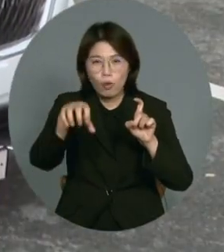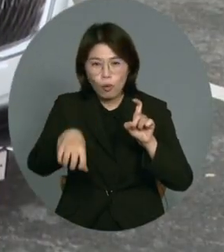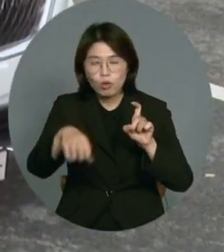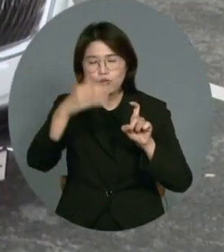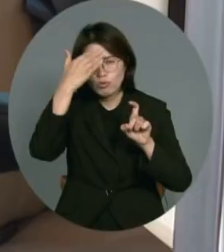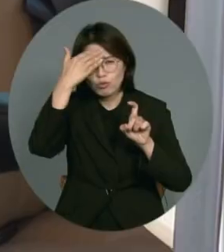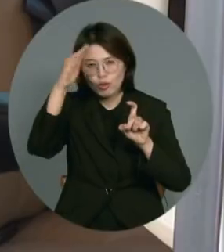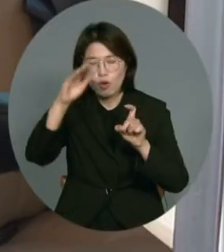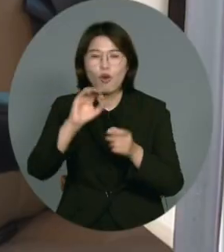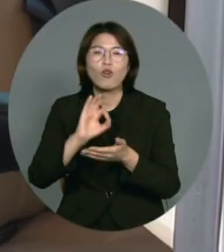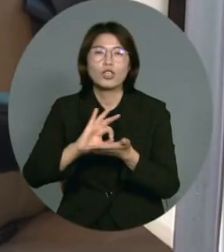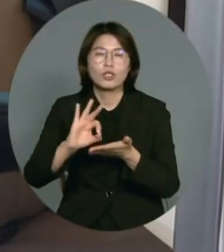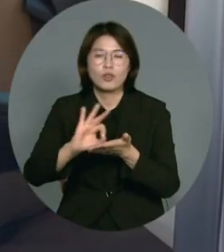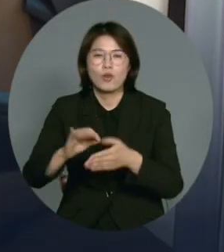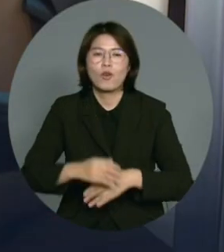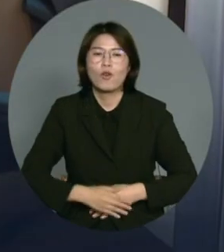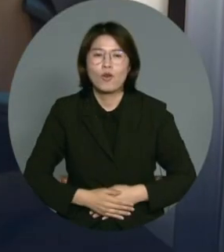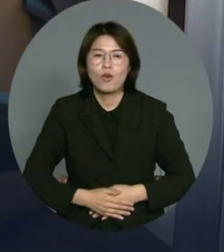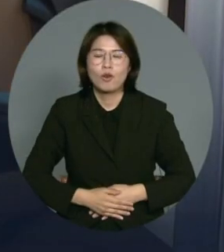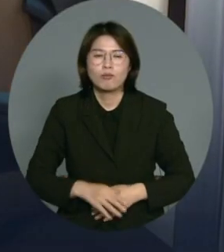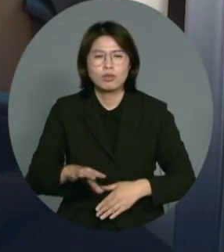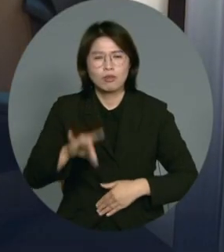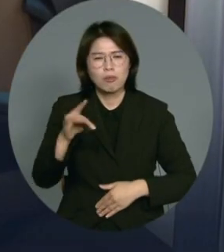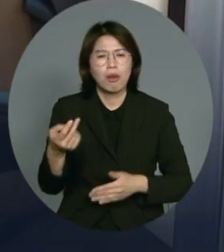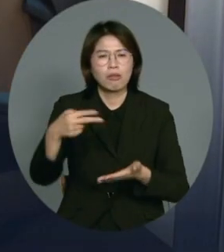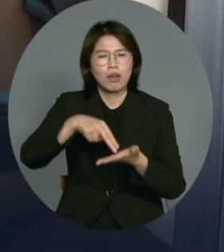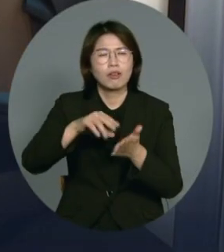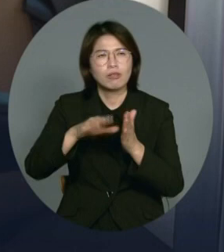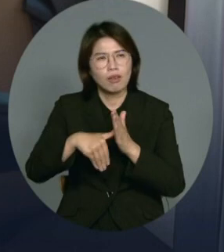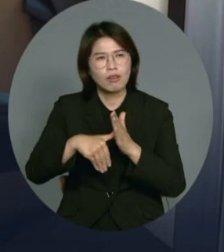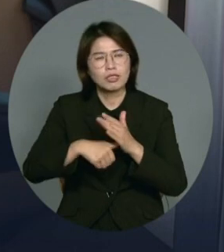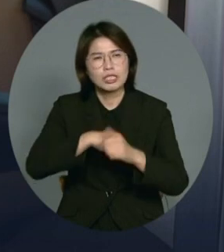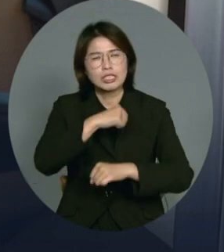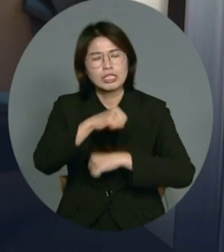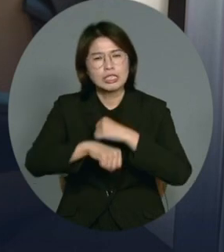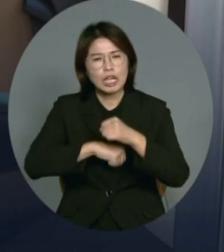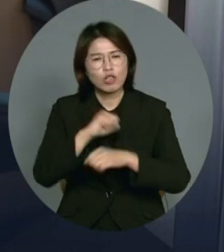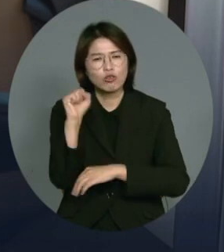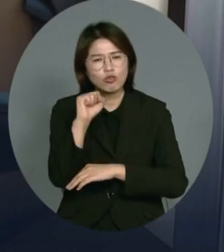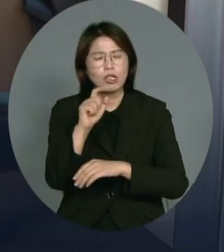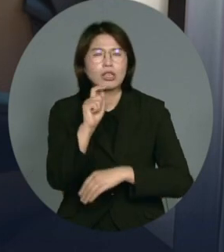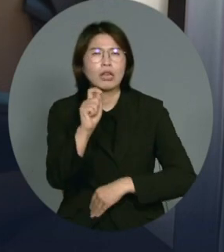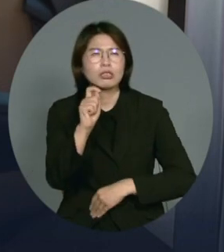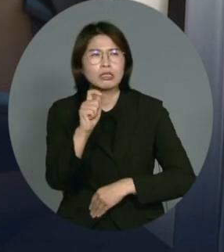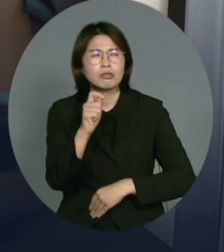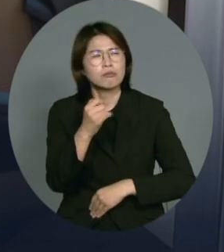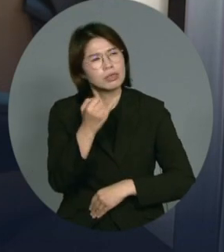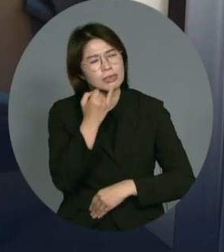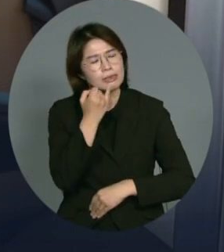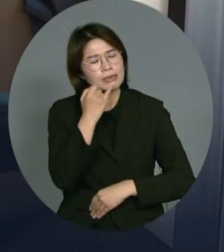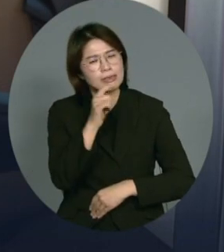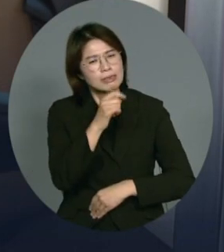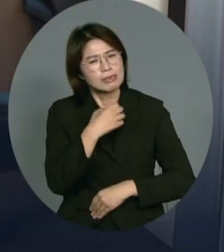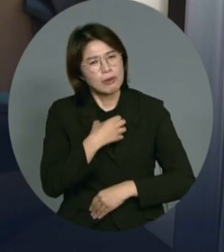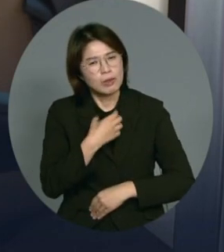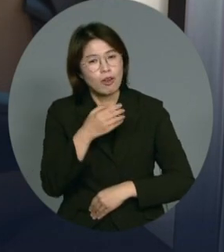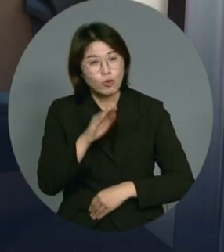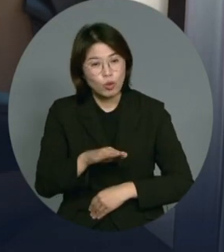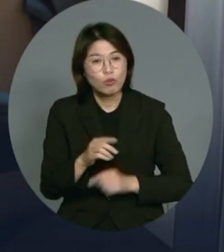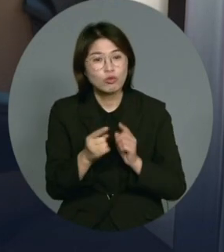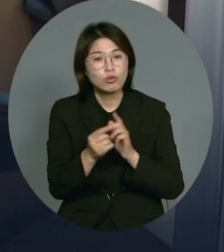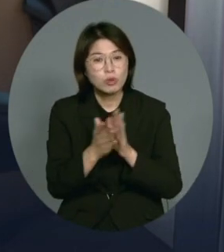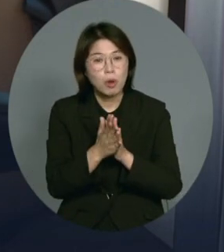태워줍니다. 맨 처음에 탈 때는 자율주행 택시라고 해서 조금 이제 걱정이 내심되었었는데요. 근데 직접 타보고